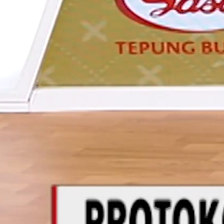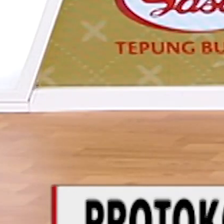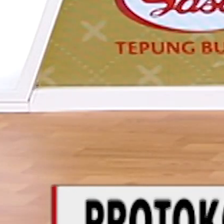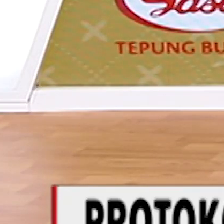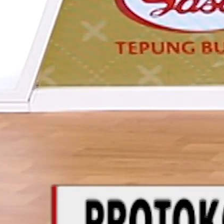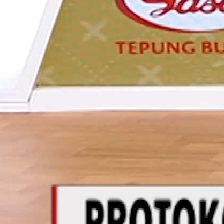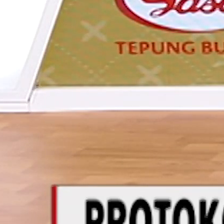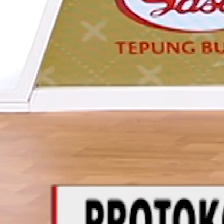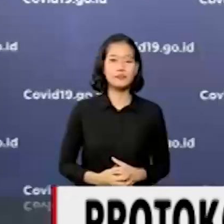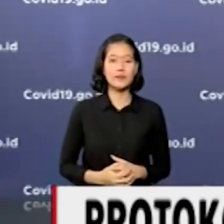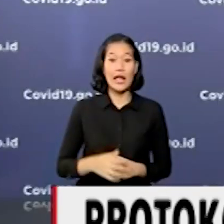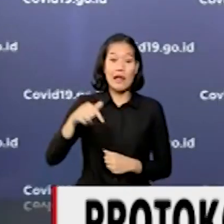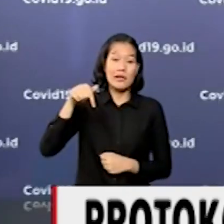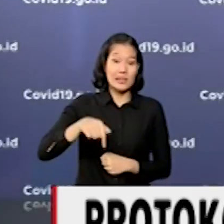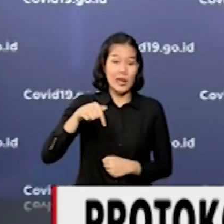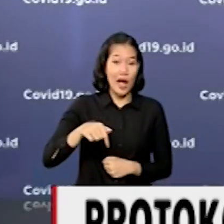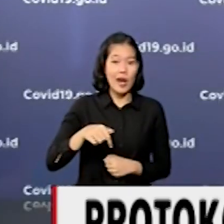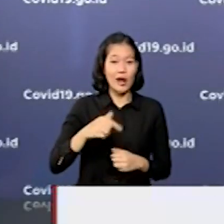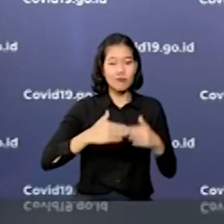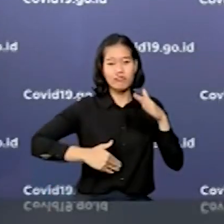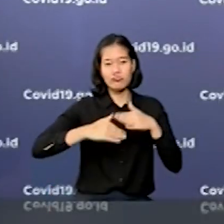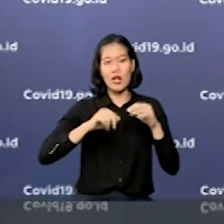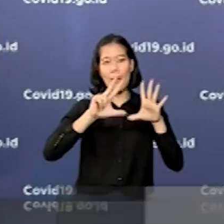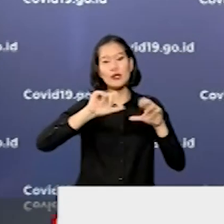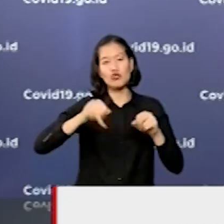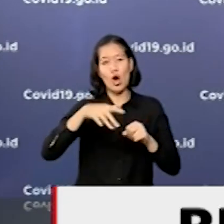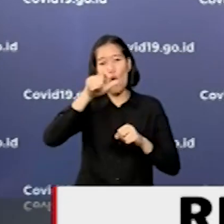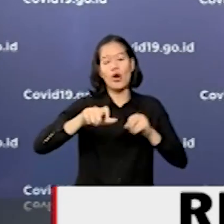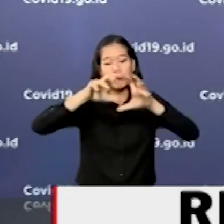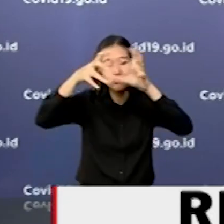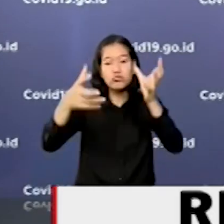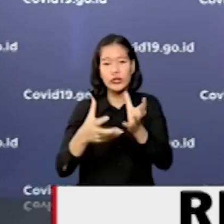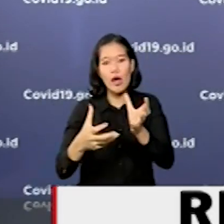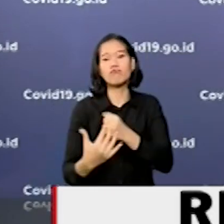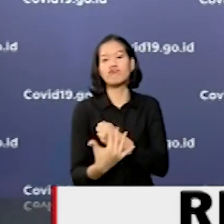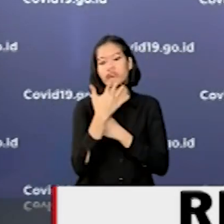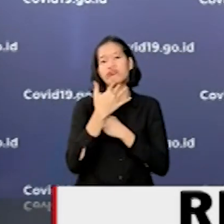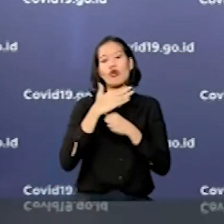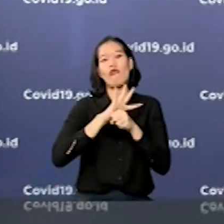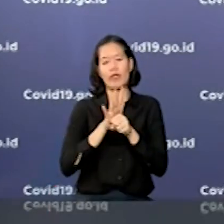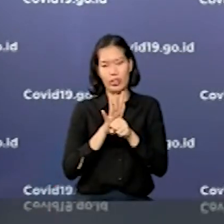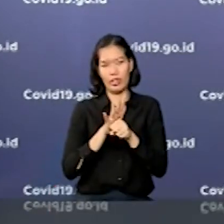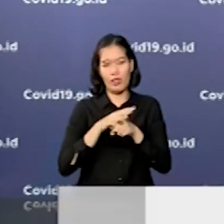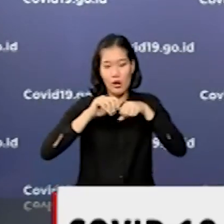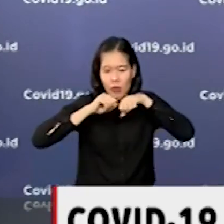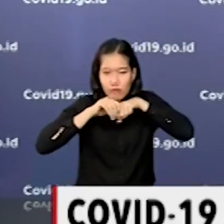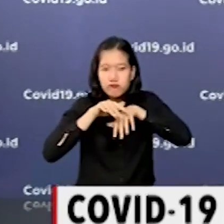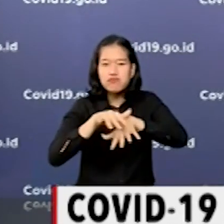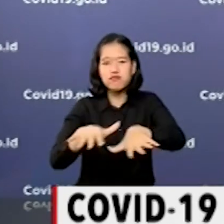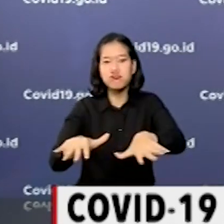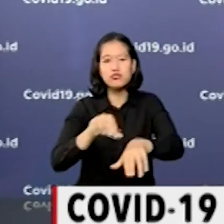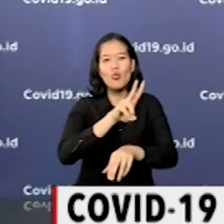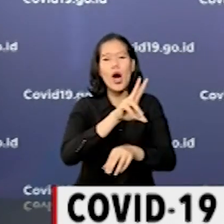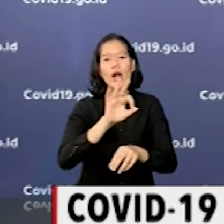lokal ini hampir 8 juta orang di dunia terjangkit coffee 19 penyebarannya merata di